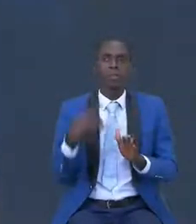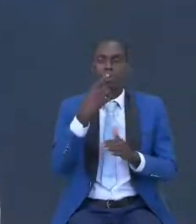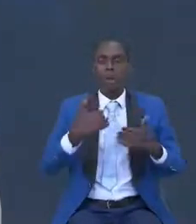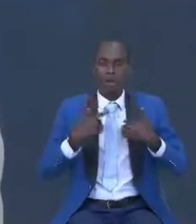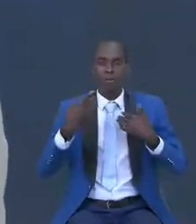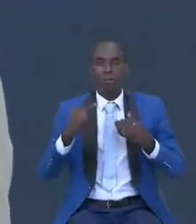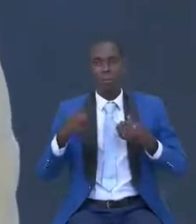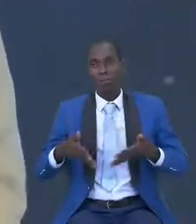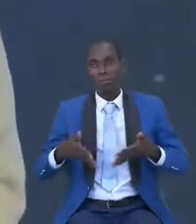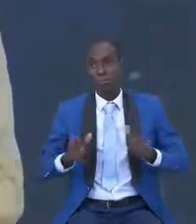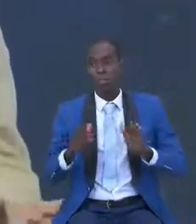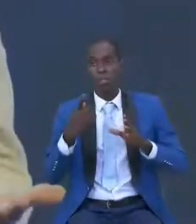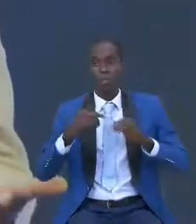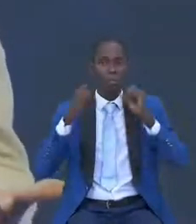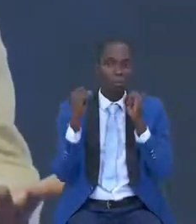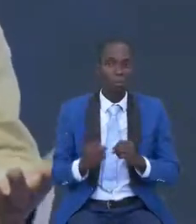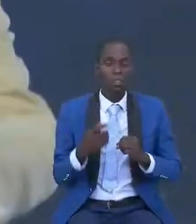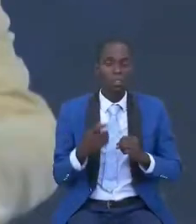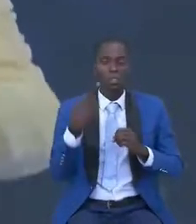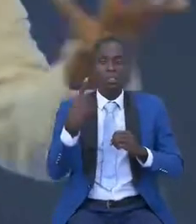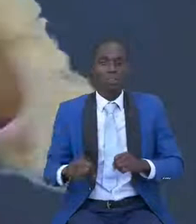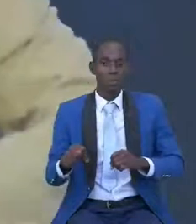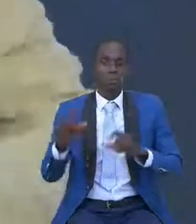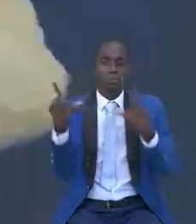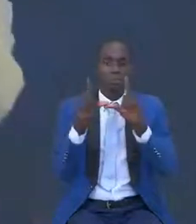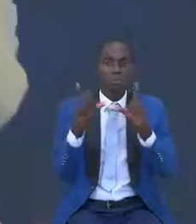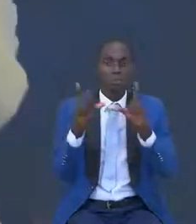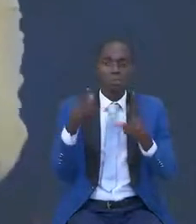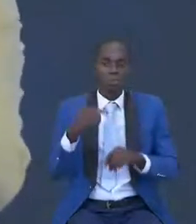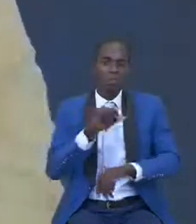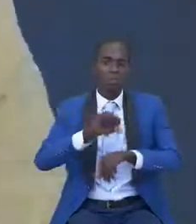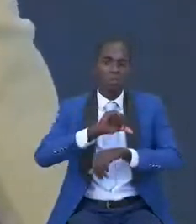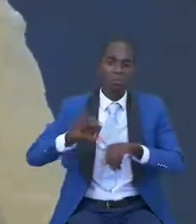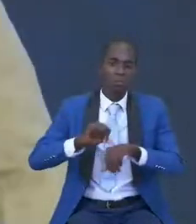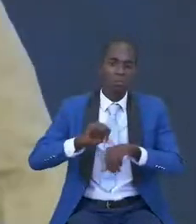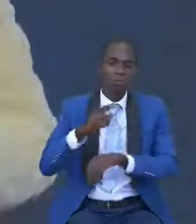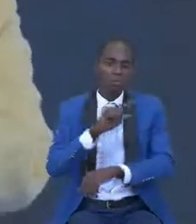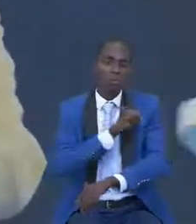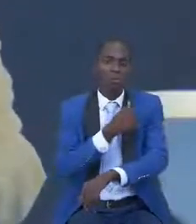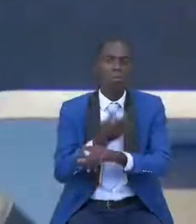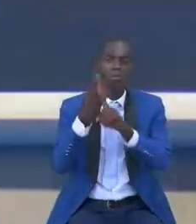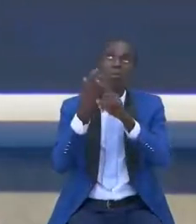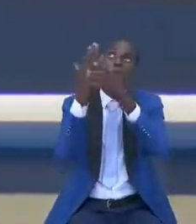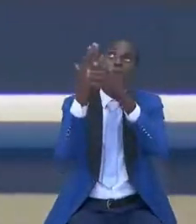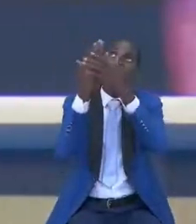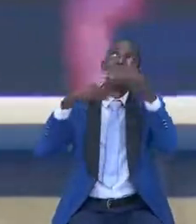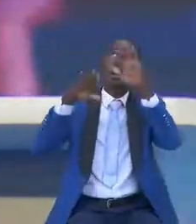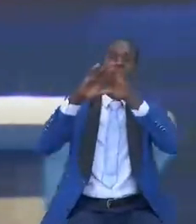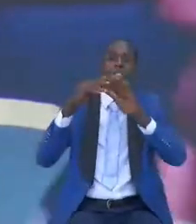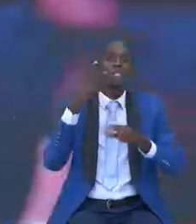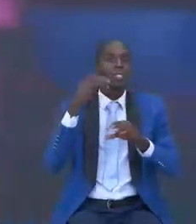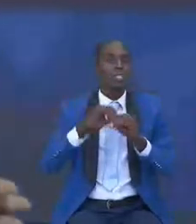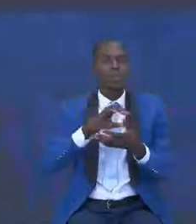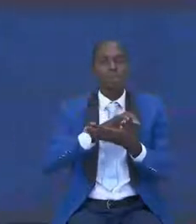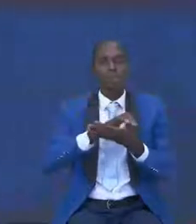Jésus qui a l'approbation, qui a la licence, qui a la puissance, il a l'autorité, il a l'onction